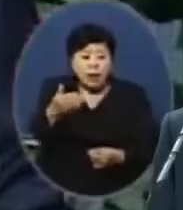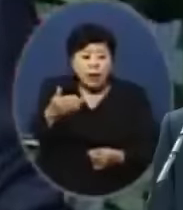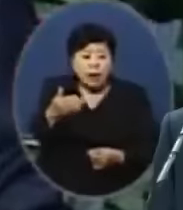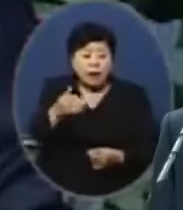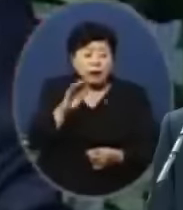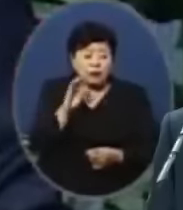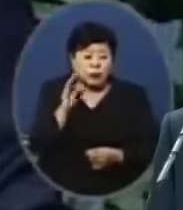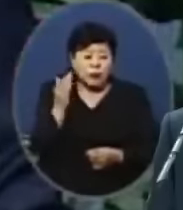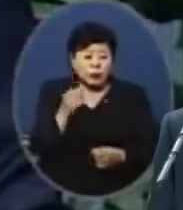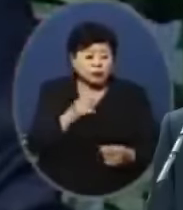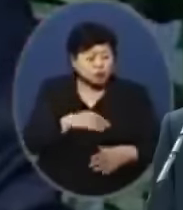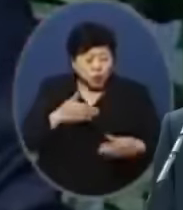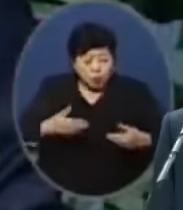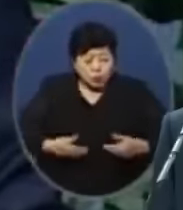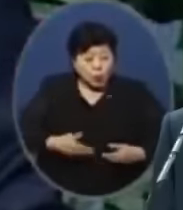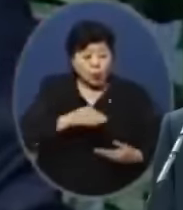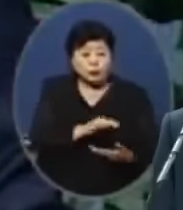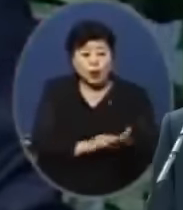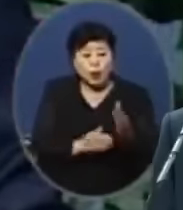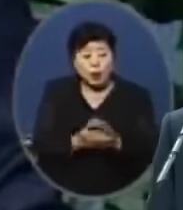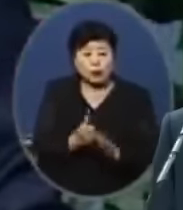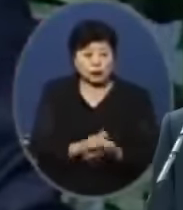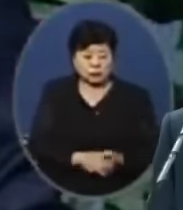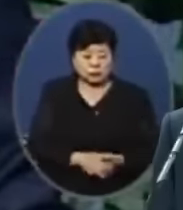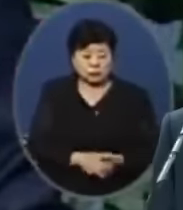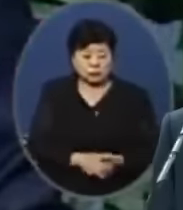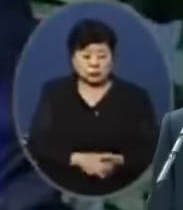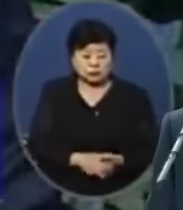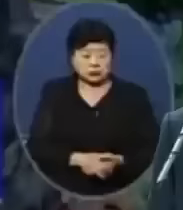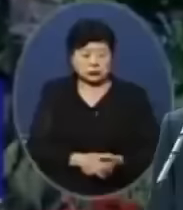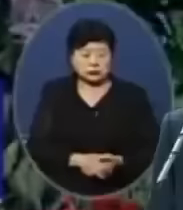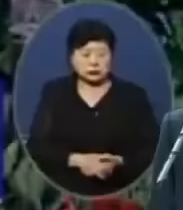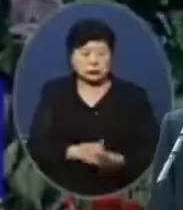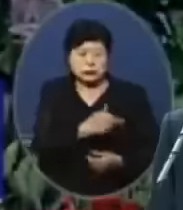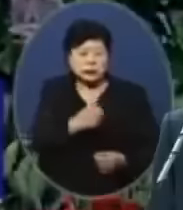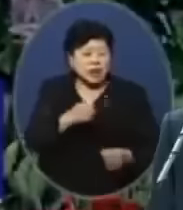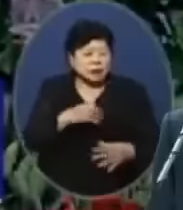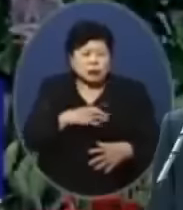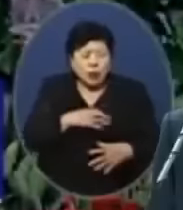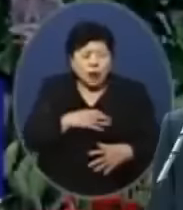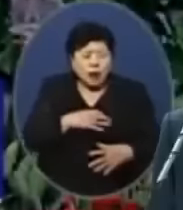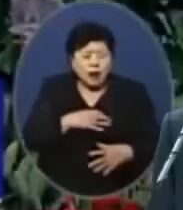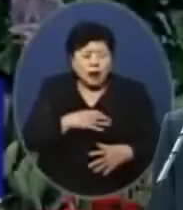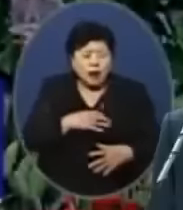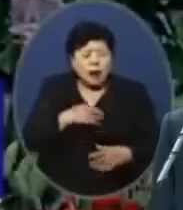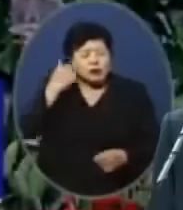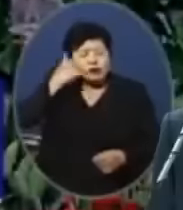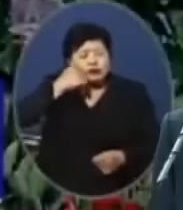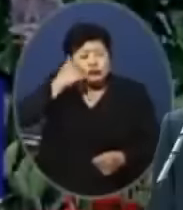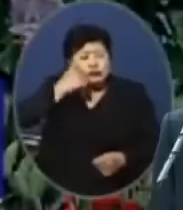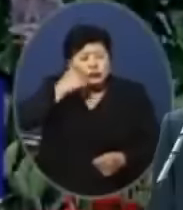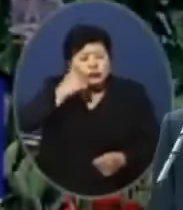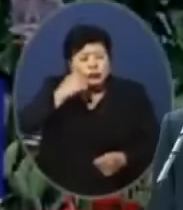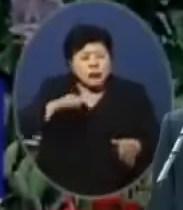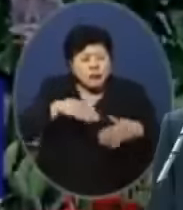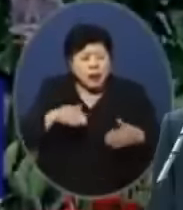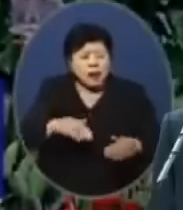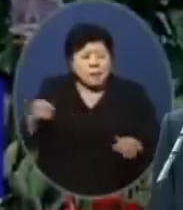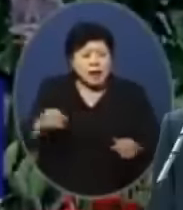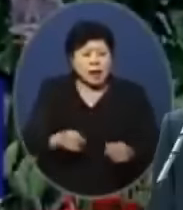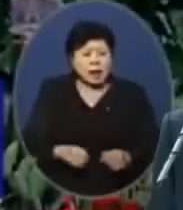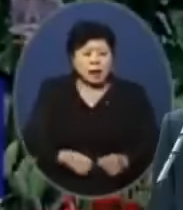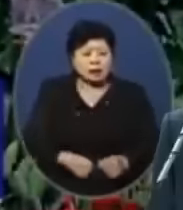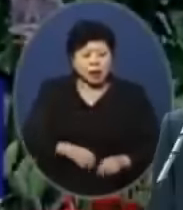그렇게 되면 두려워할 필요 없는 것입니다. 그들이 심히 두려워하여 서로 말하되 그가 누구에게 바람과